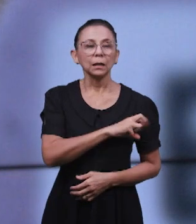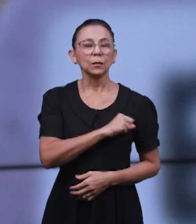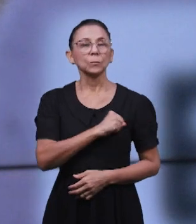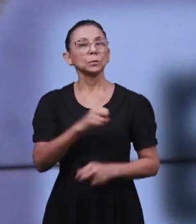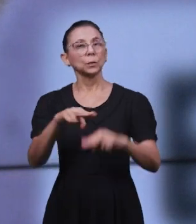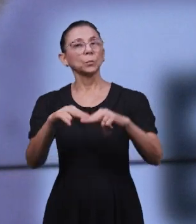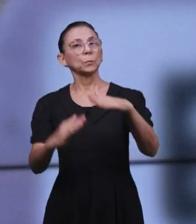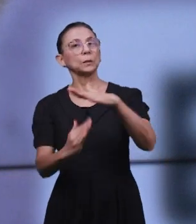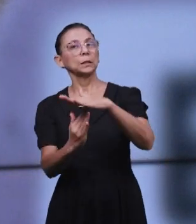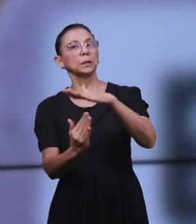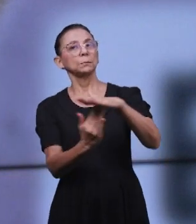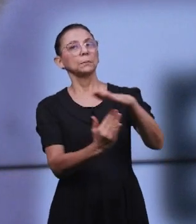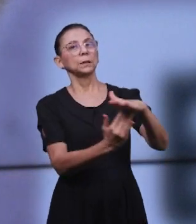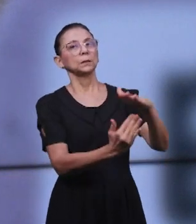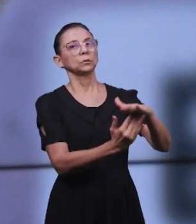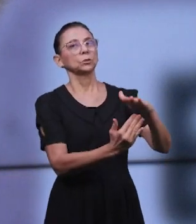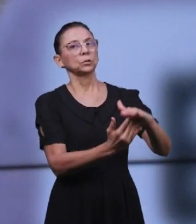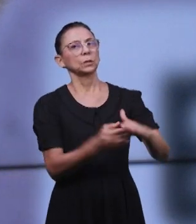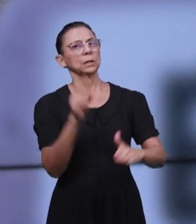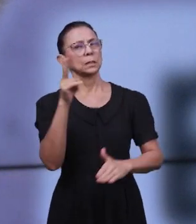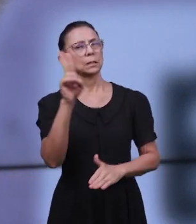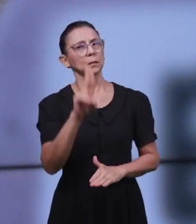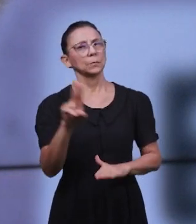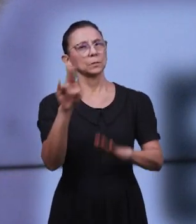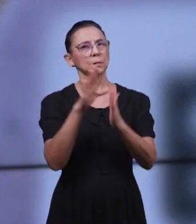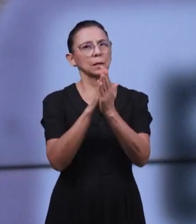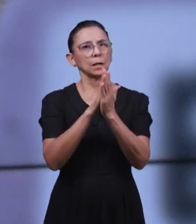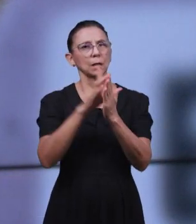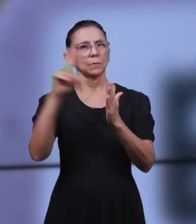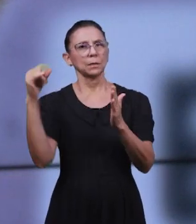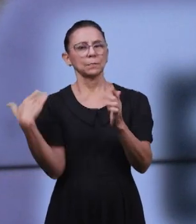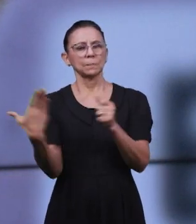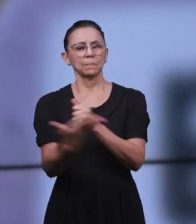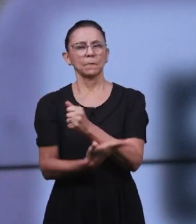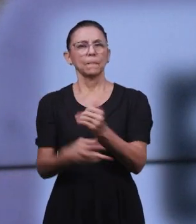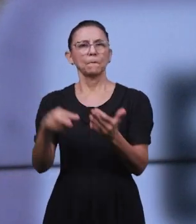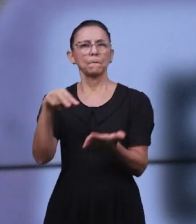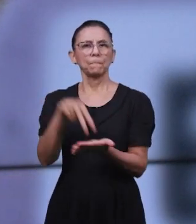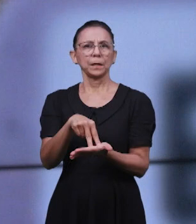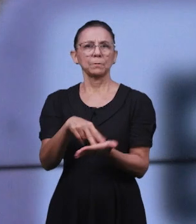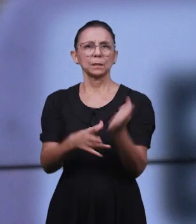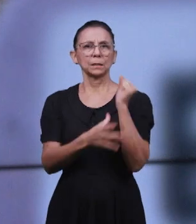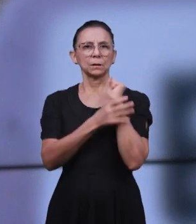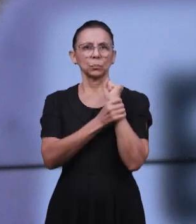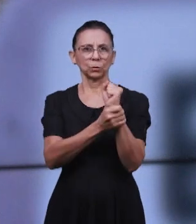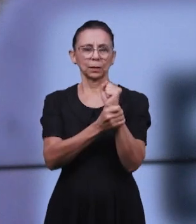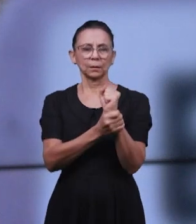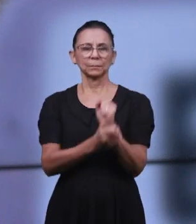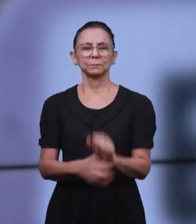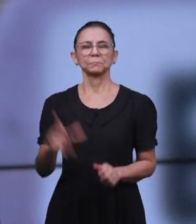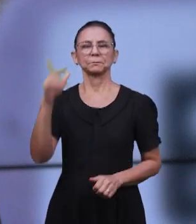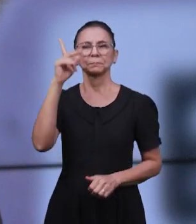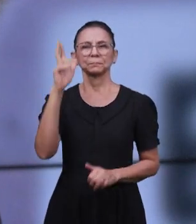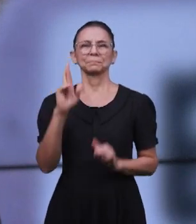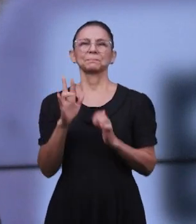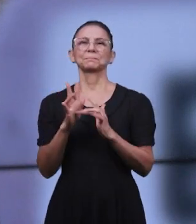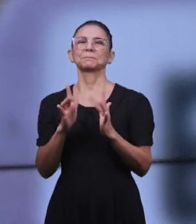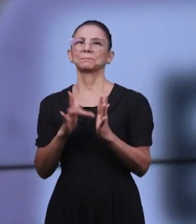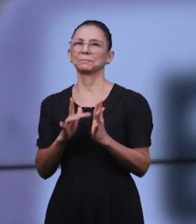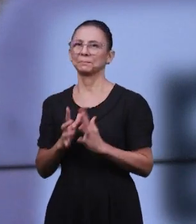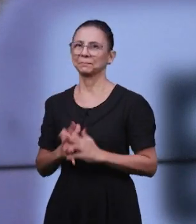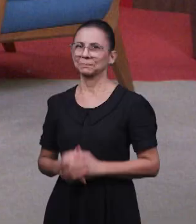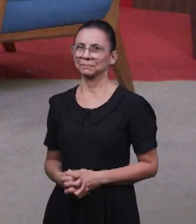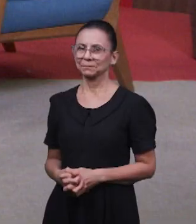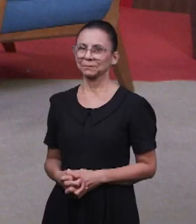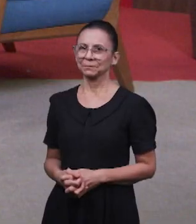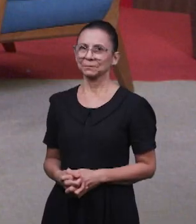limites, en ayant toujours la parole comme base ferme et solide. La paix du Seigneur Jésus.